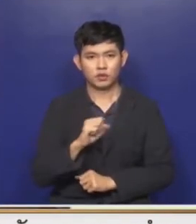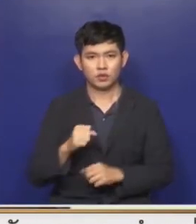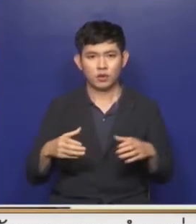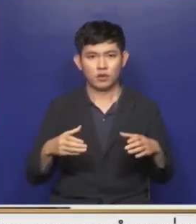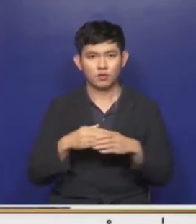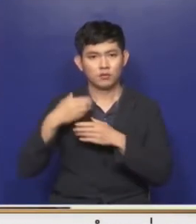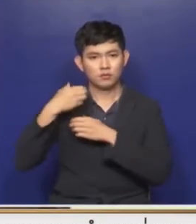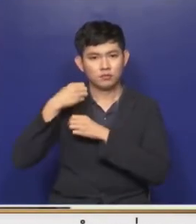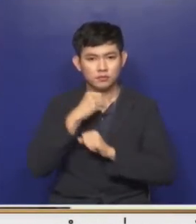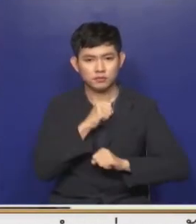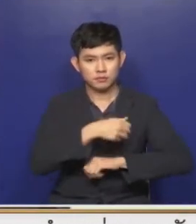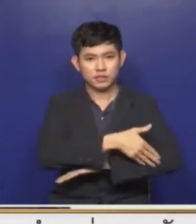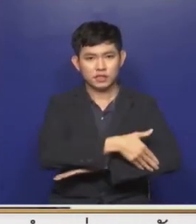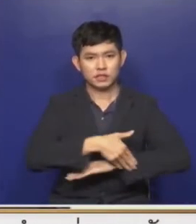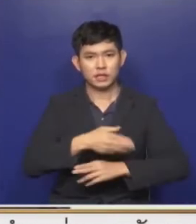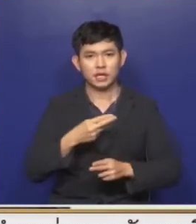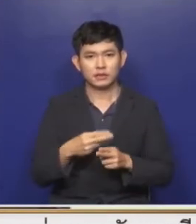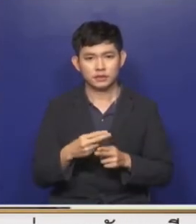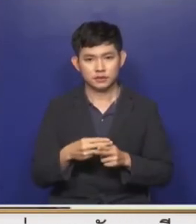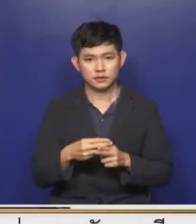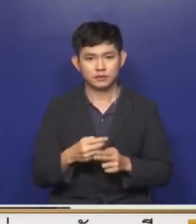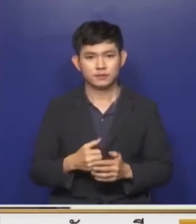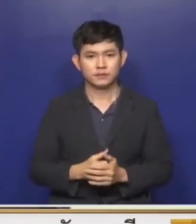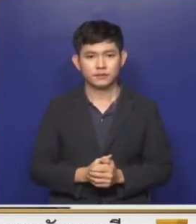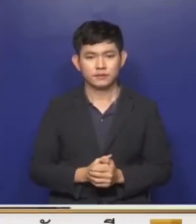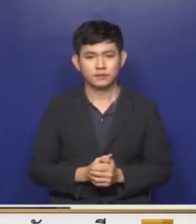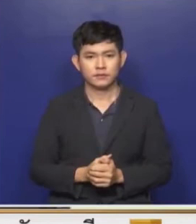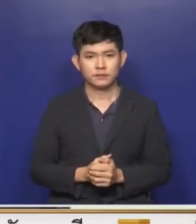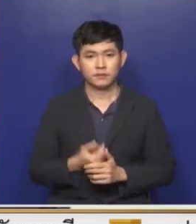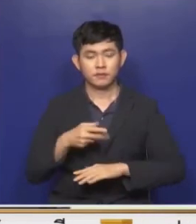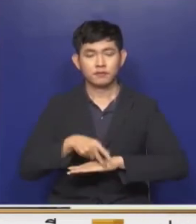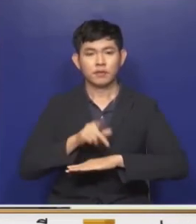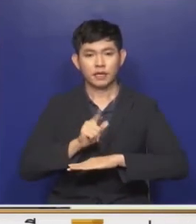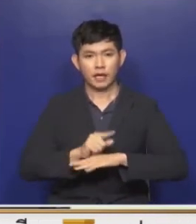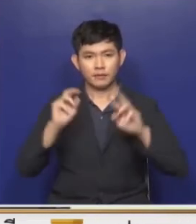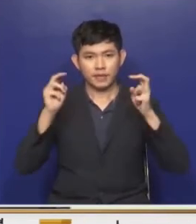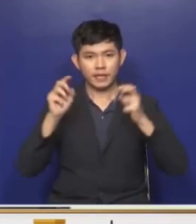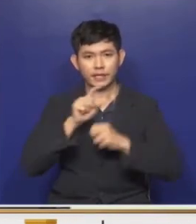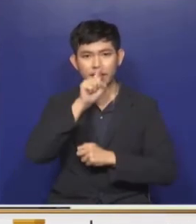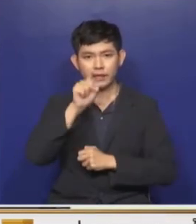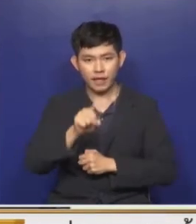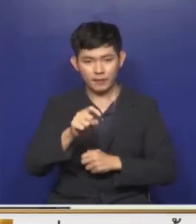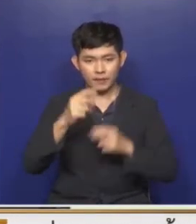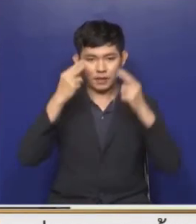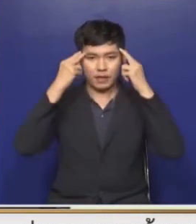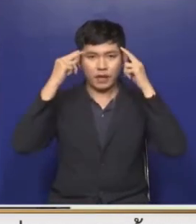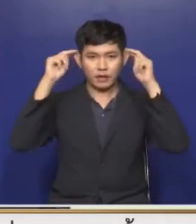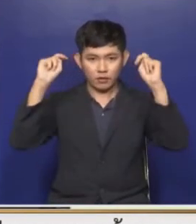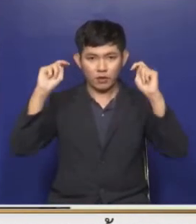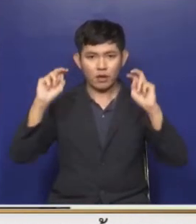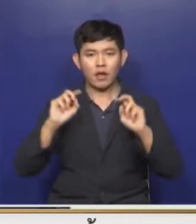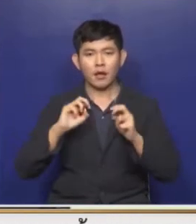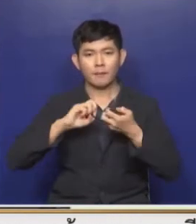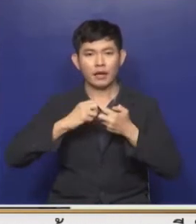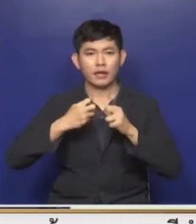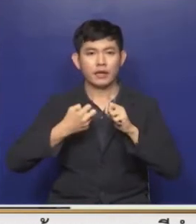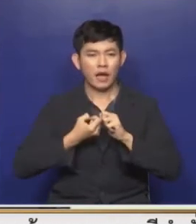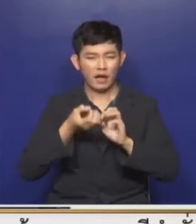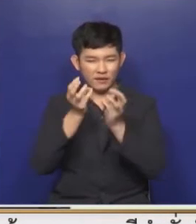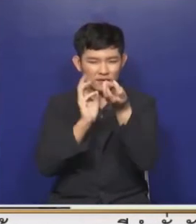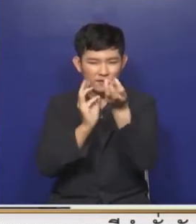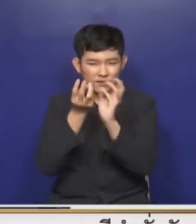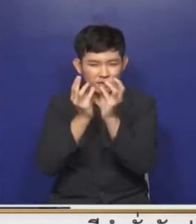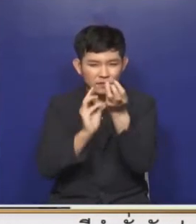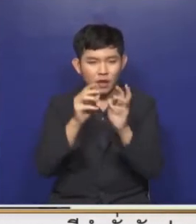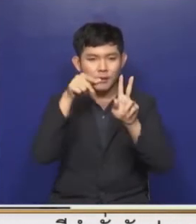ทิปัดแบบบชีไร่ชื่อท่านพระหัครัผมได้ตั้งกระทูถามท่านนายกรมติเรื่องปัญหาฝุ่นละออง PM